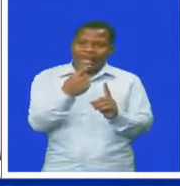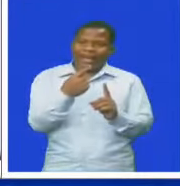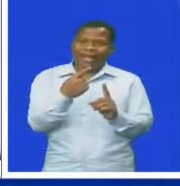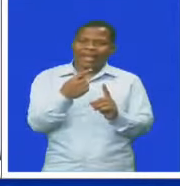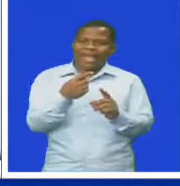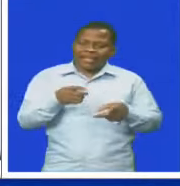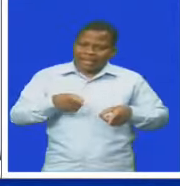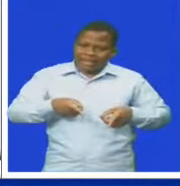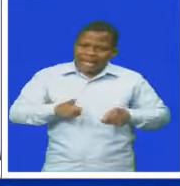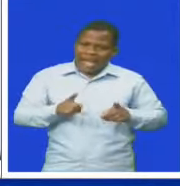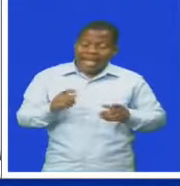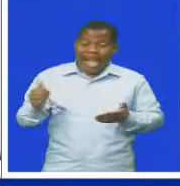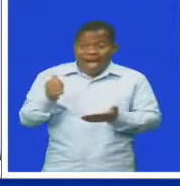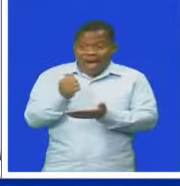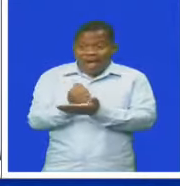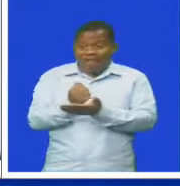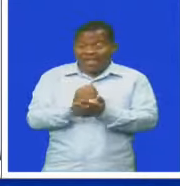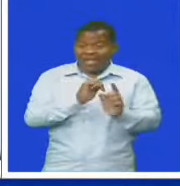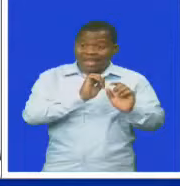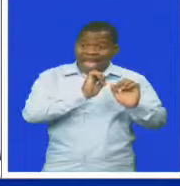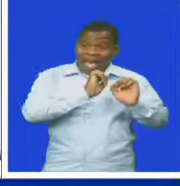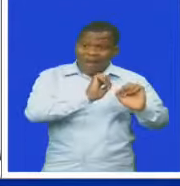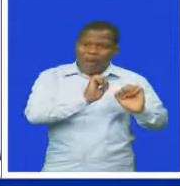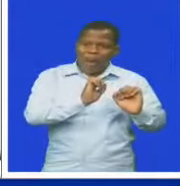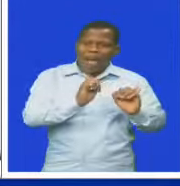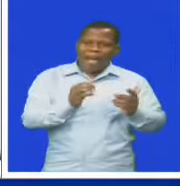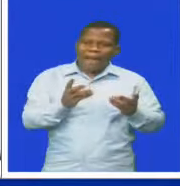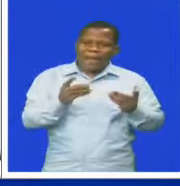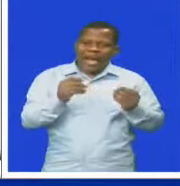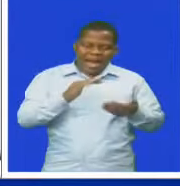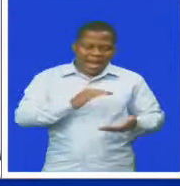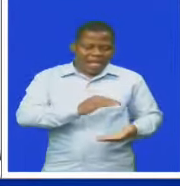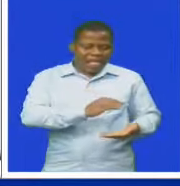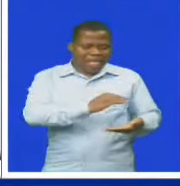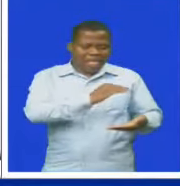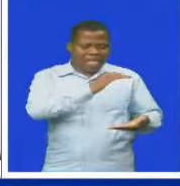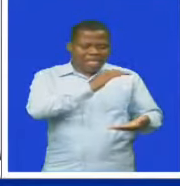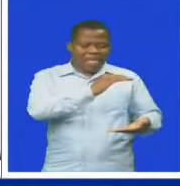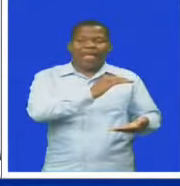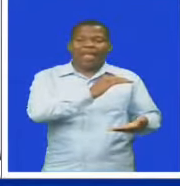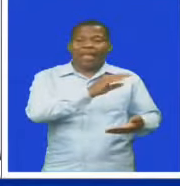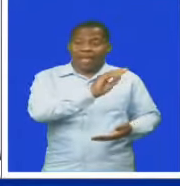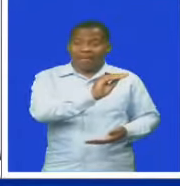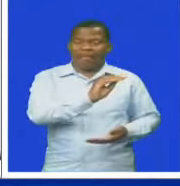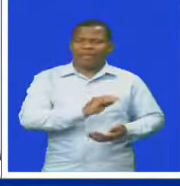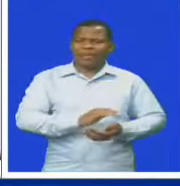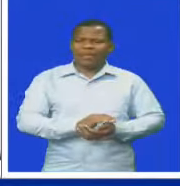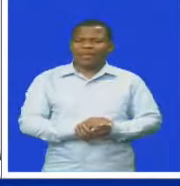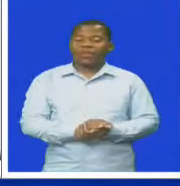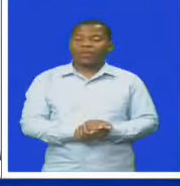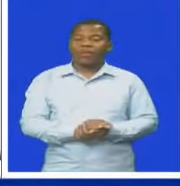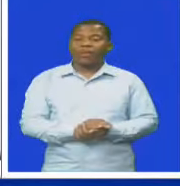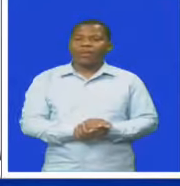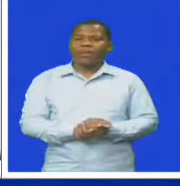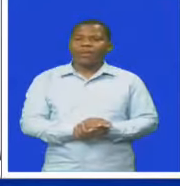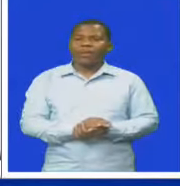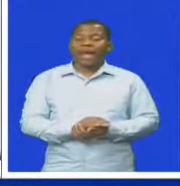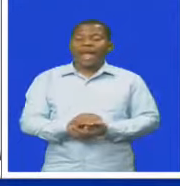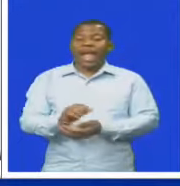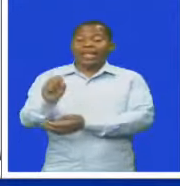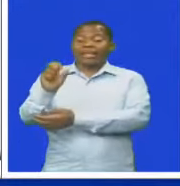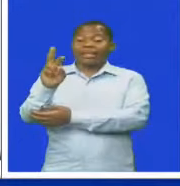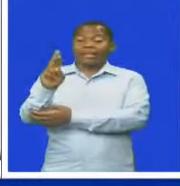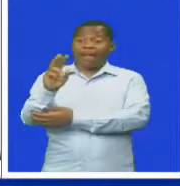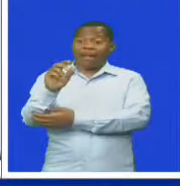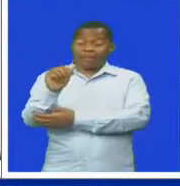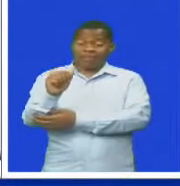Libandla lelibutha umthelo iEswatini Revenue Authority lithi sebenzisa tebucwephesha kubhadala umthelo wempahla lengena lapha eveni